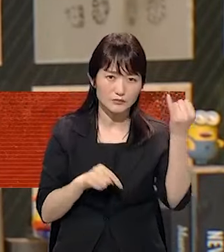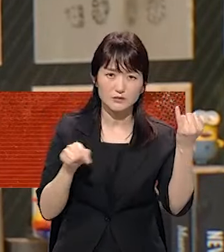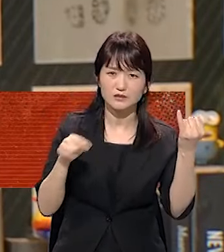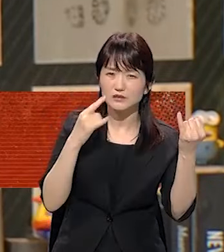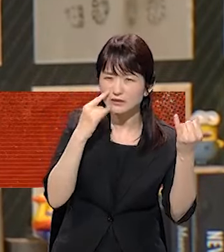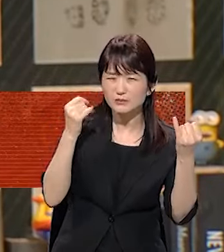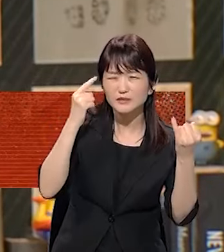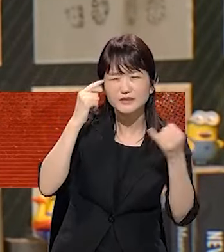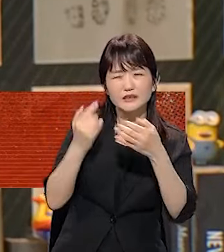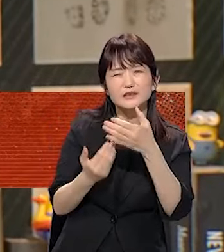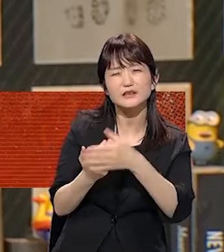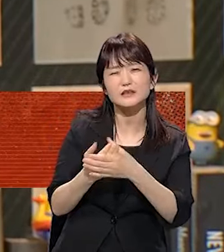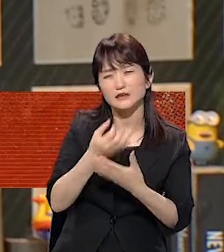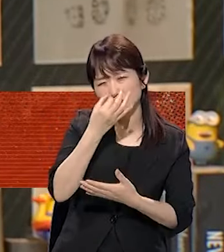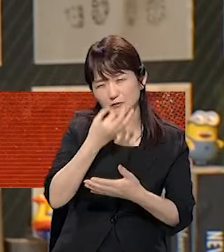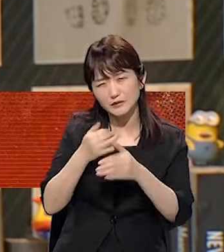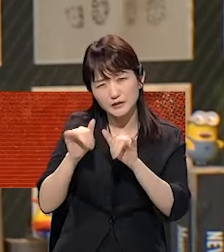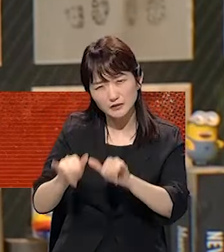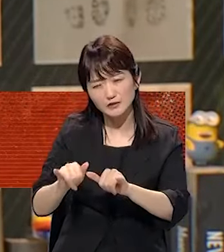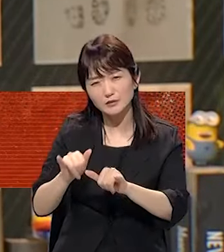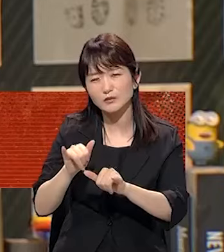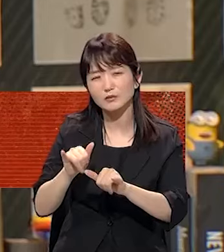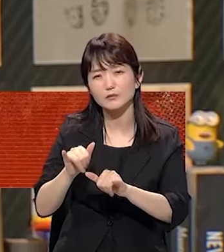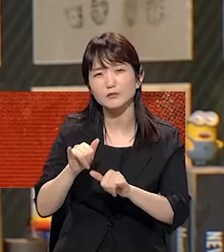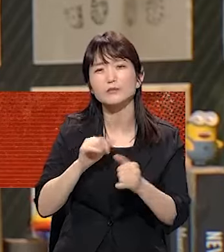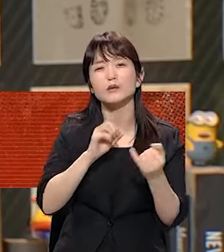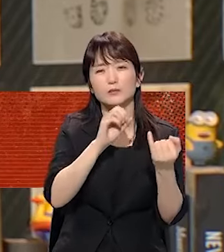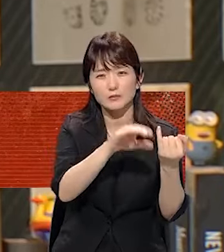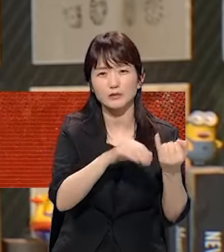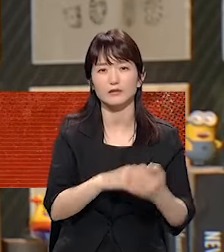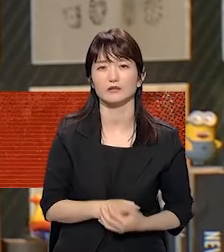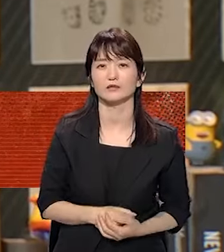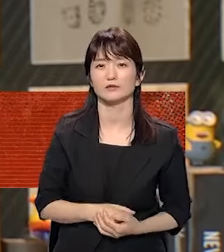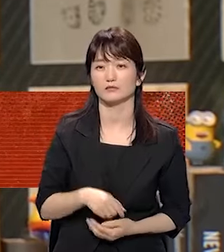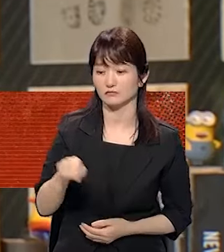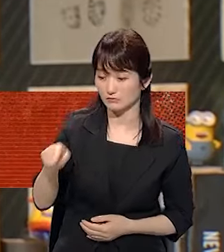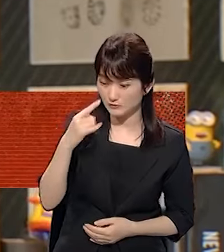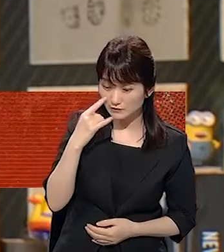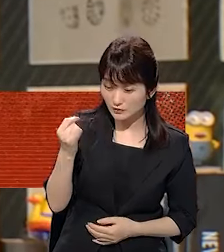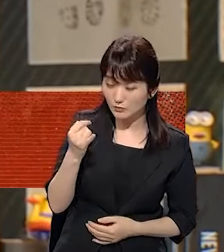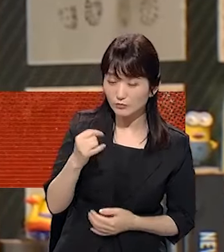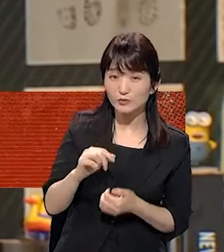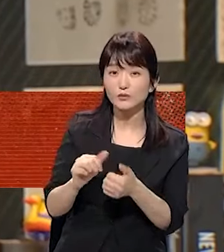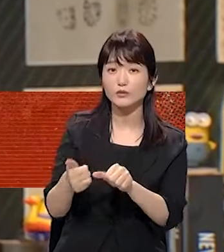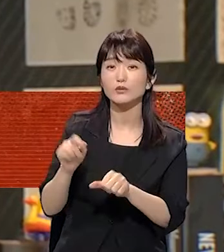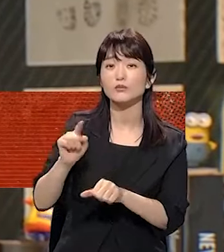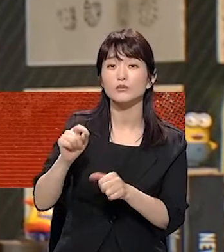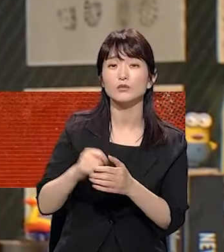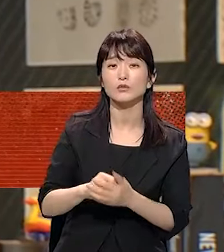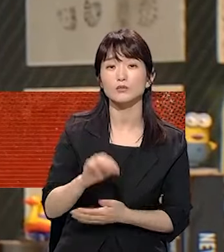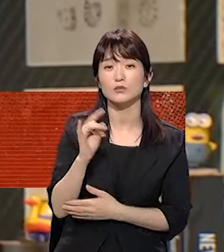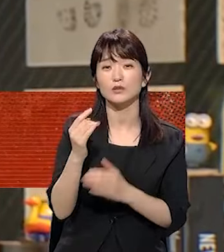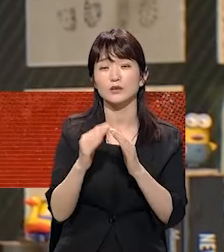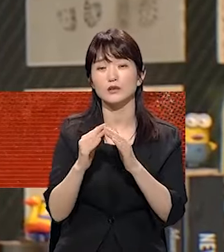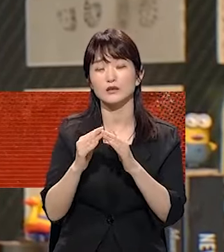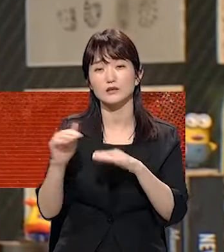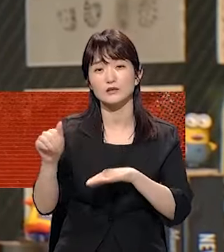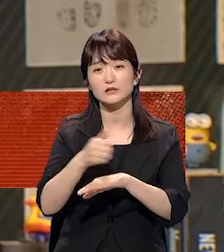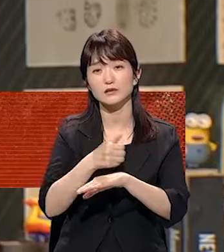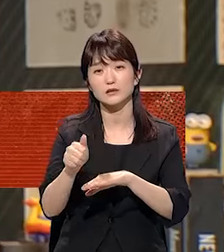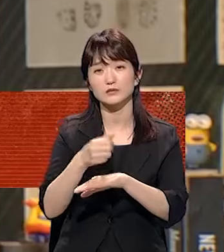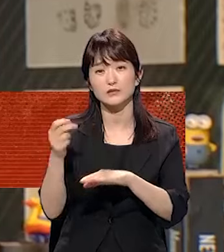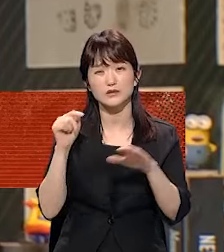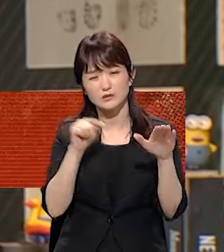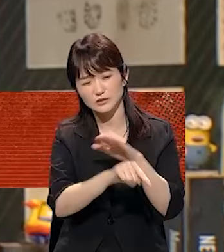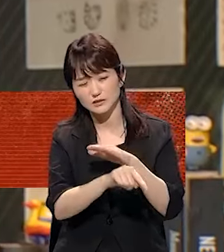생각나서 힘들어 할까 봐 어 그래서 그랬다 왜 야 그리고 막말로 너네 엄마도 없는데 어 뭔 왜가 출입이 이렇게 찾아 누가